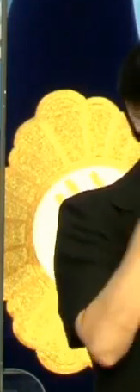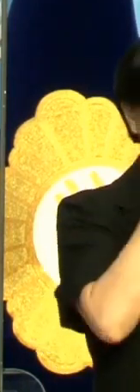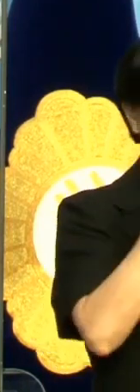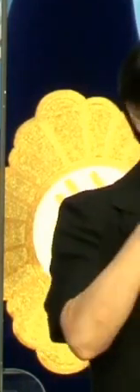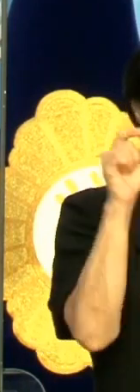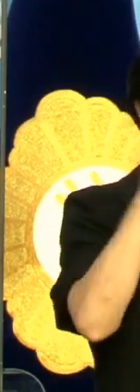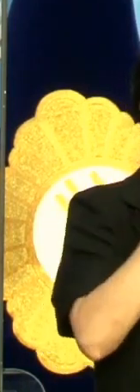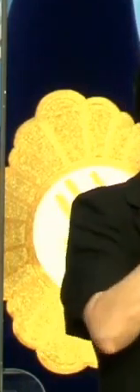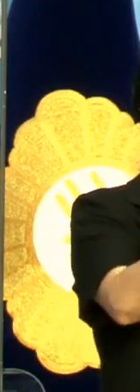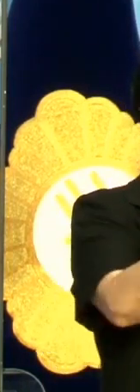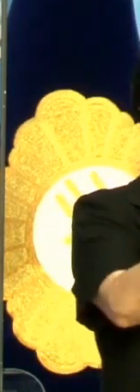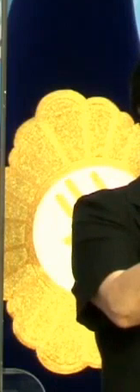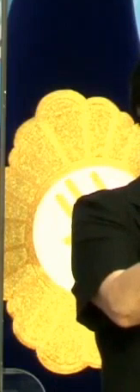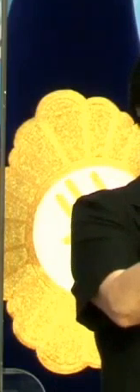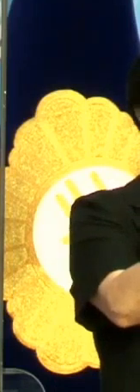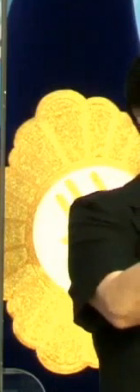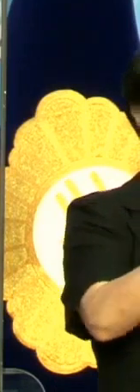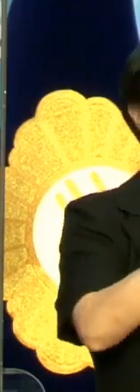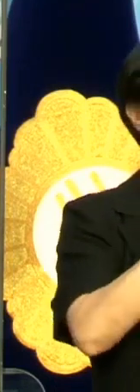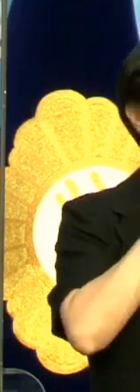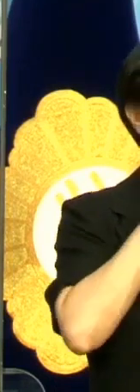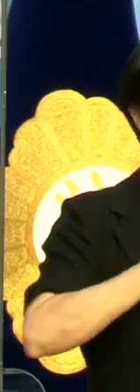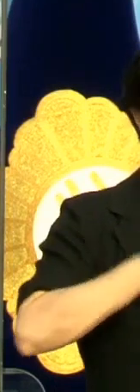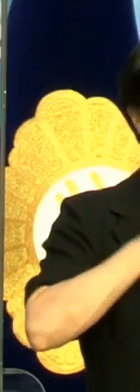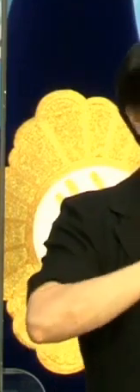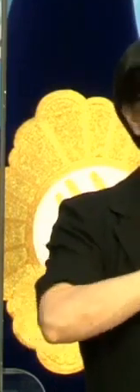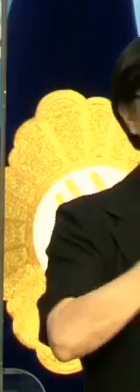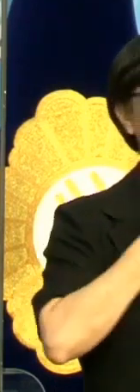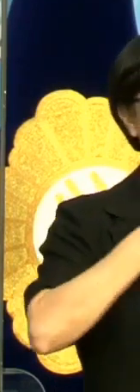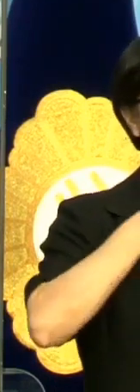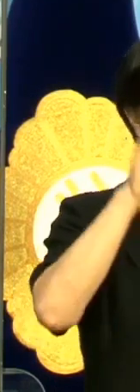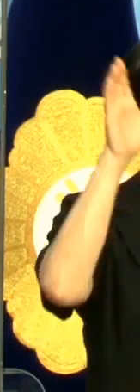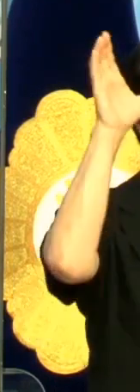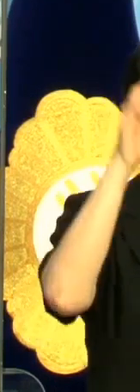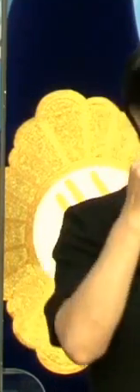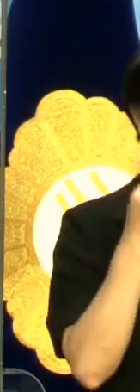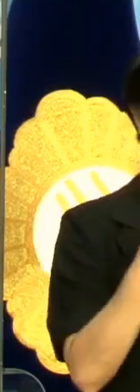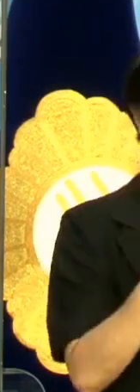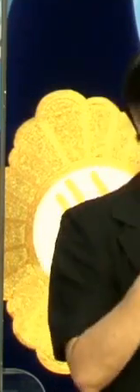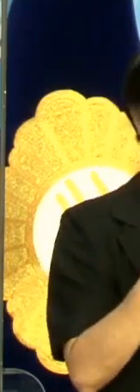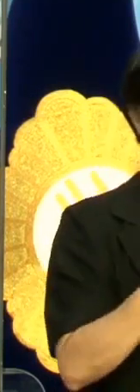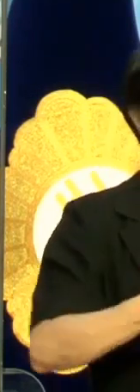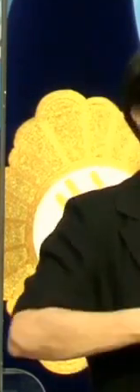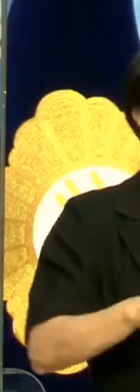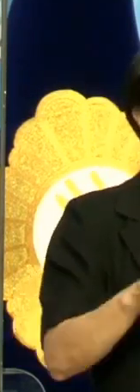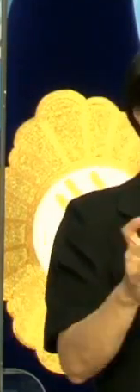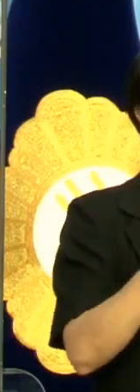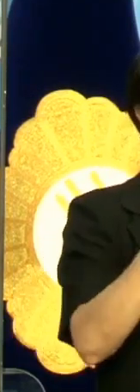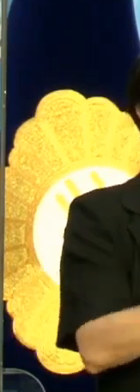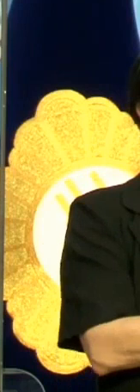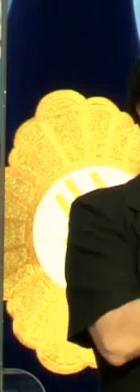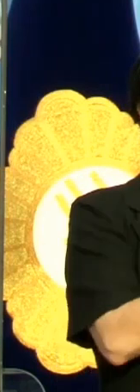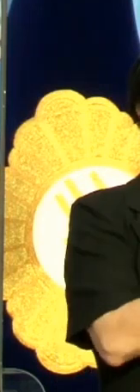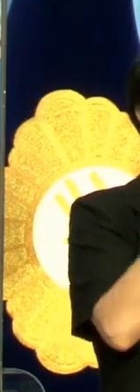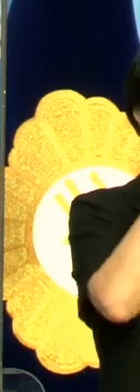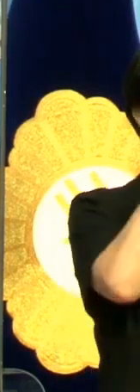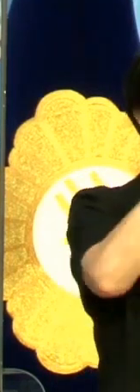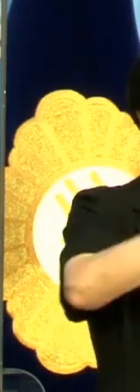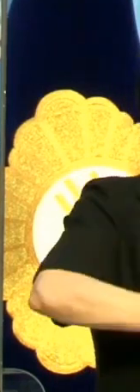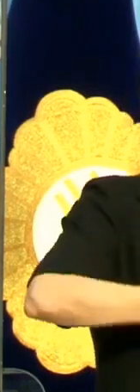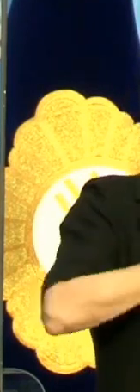진행해 하루속히 실체적 진실이 밝혀지기를 기대합니다 아울러 불필요한 논란을 일으켜 검찰